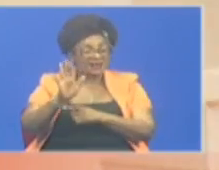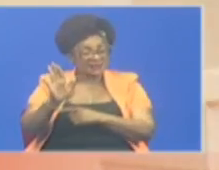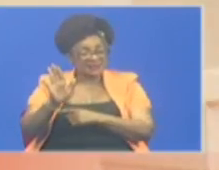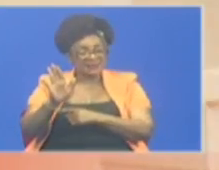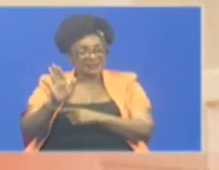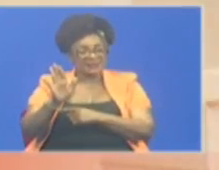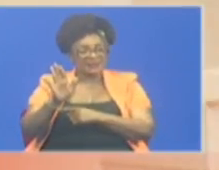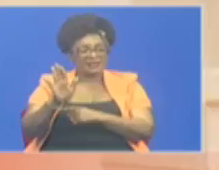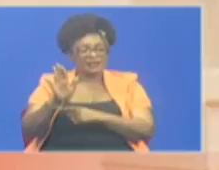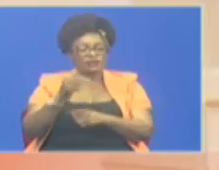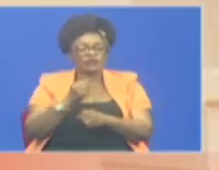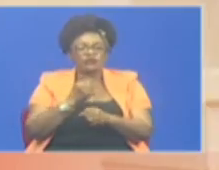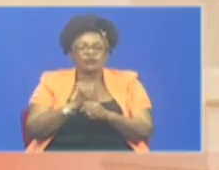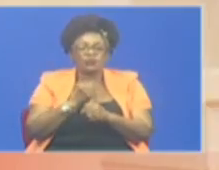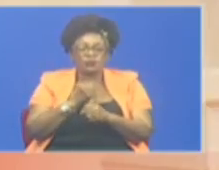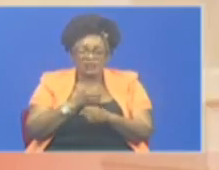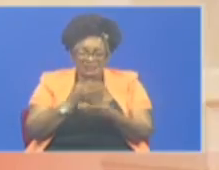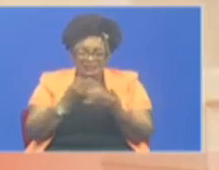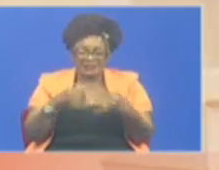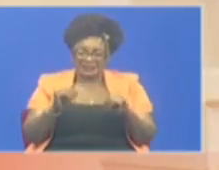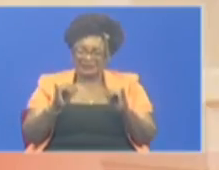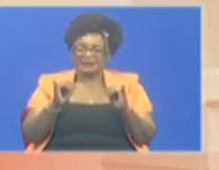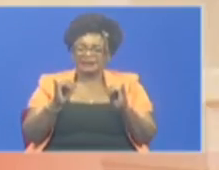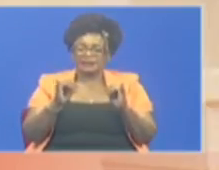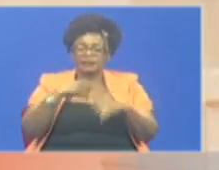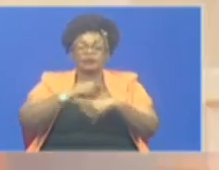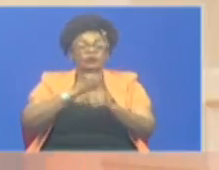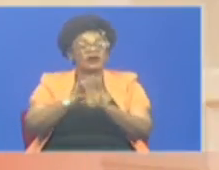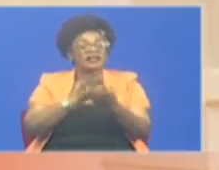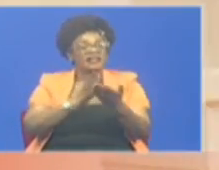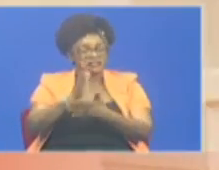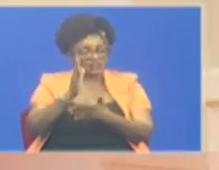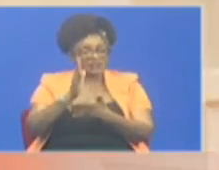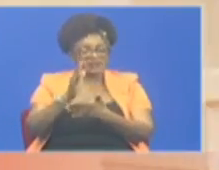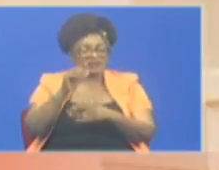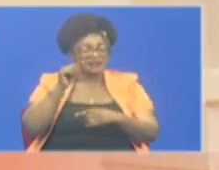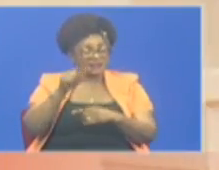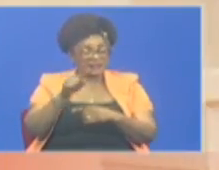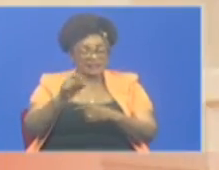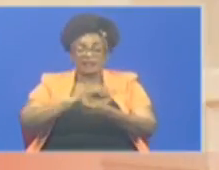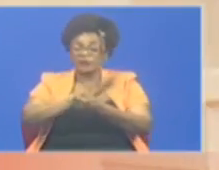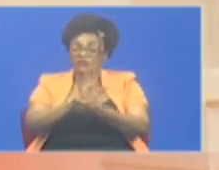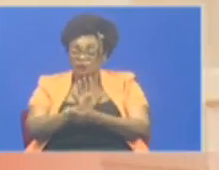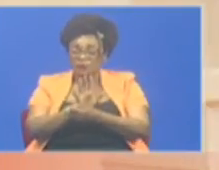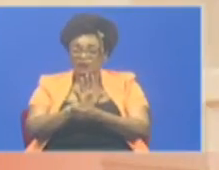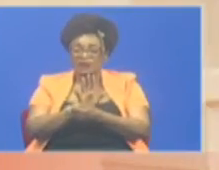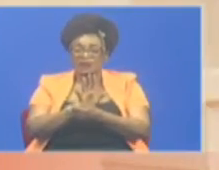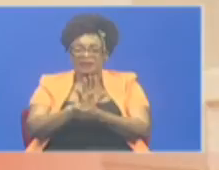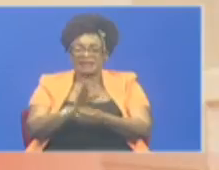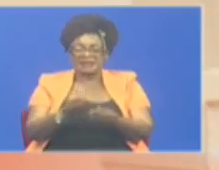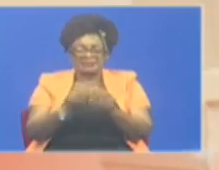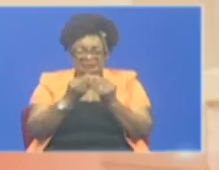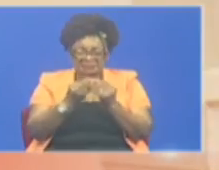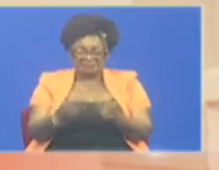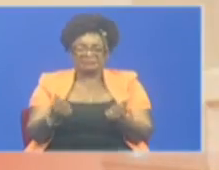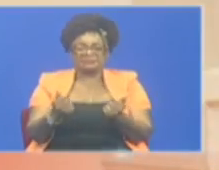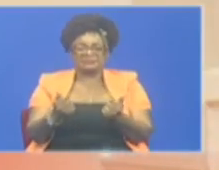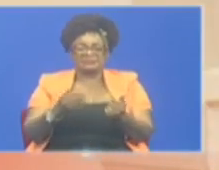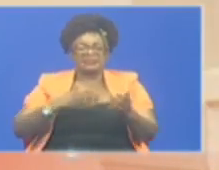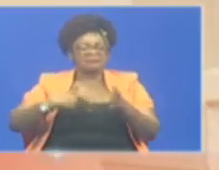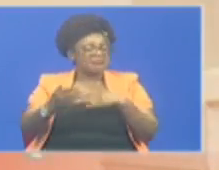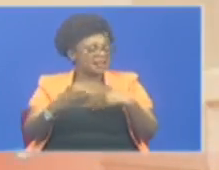ndio tuweze kuhakikisha ya kwamba hii jangwa imetuacha bila